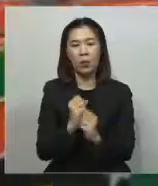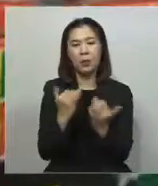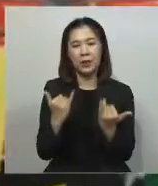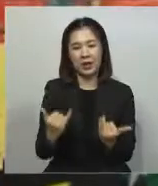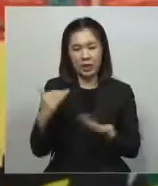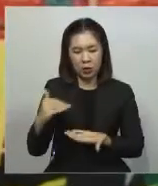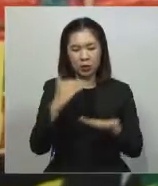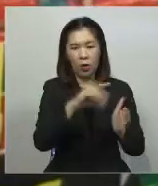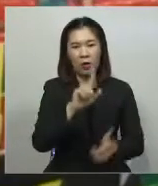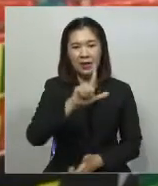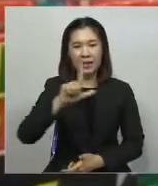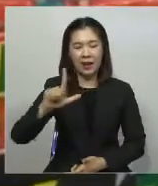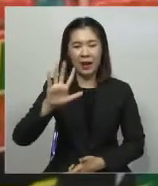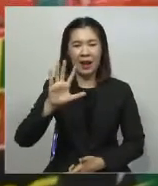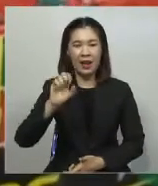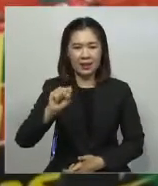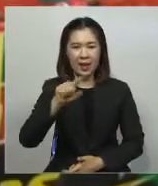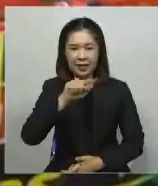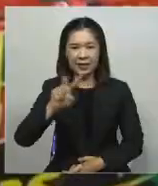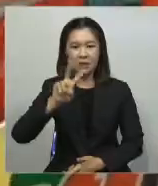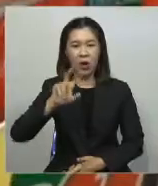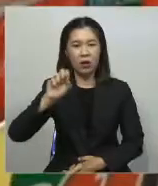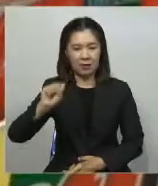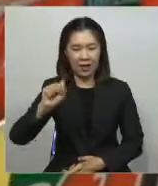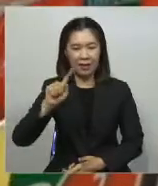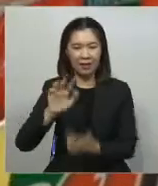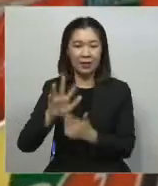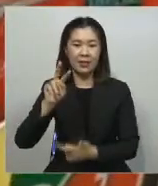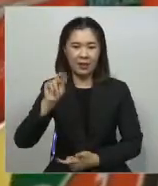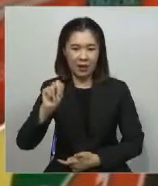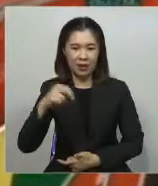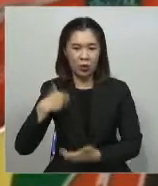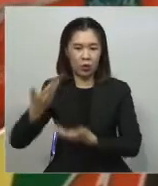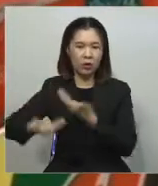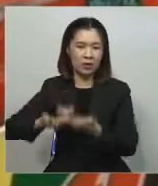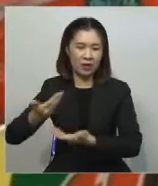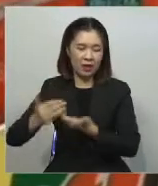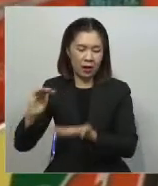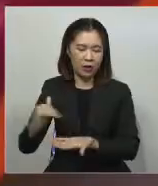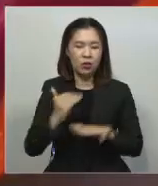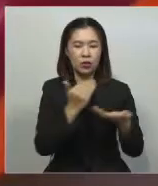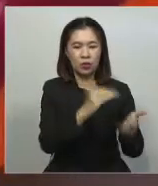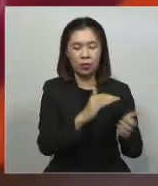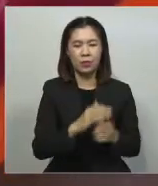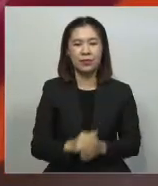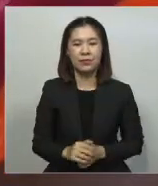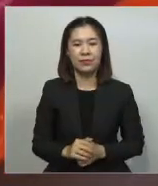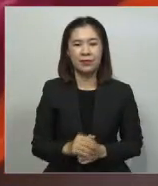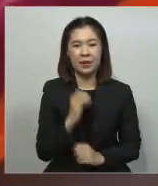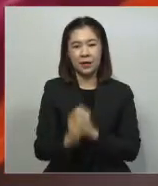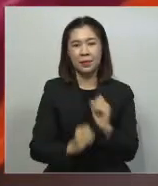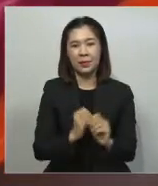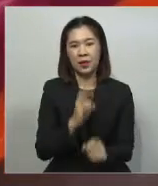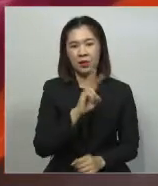ะส่งออกได้ 1,500,000 ตันถึง 200,000 ตันตามปริมาณผลผลิตในตลาดที่มีอยู่จำกัดอย่างไรก็ตามค่ะ